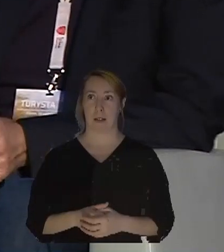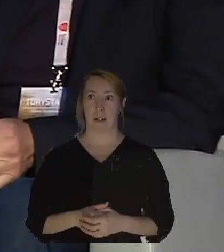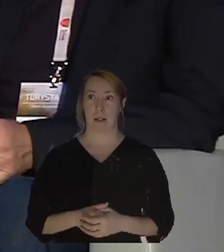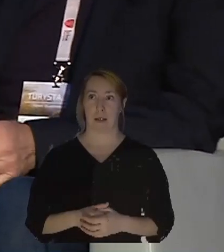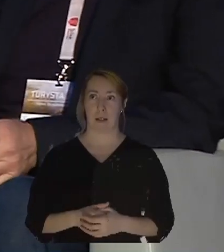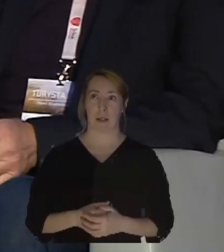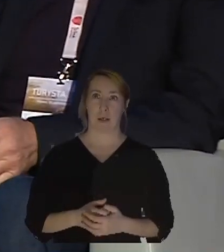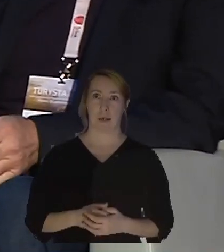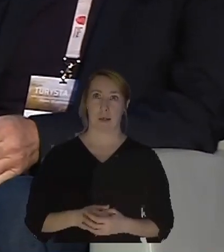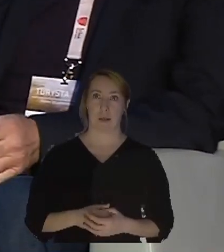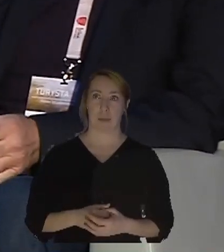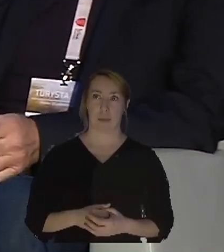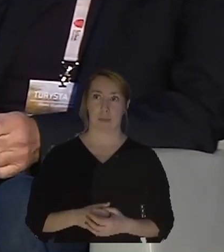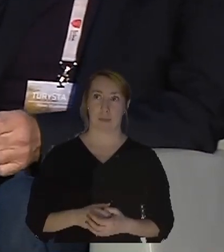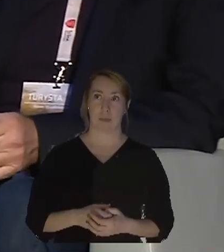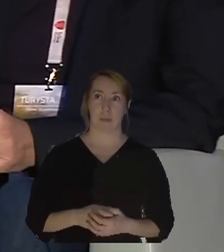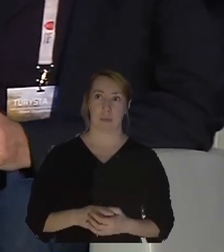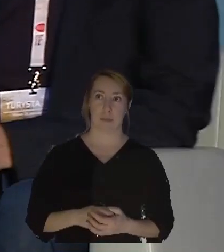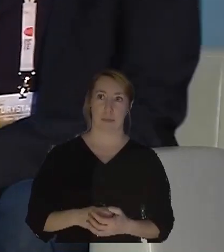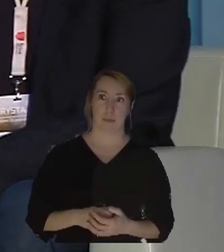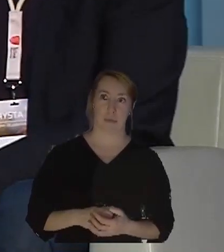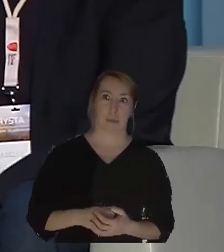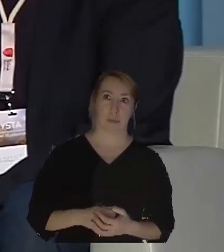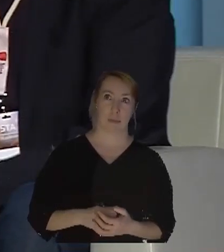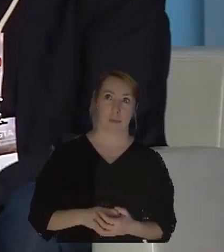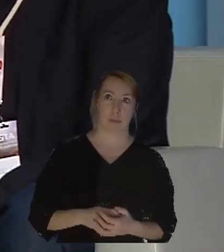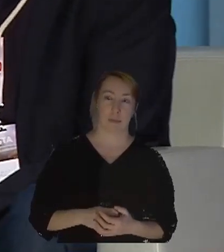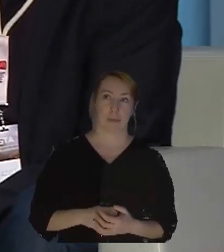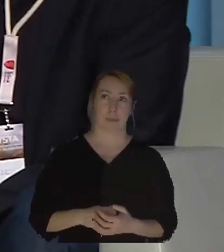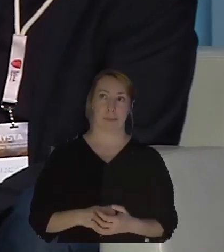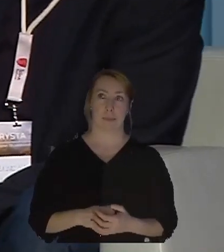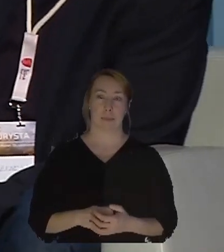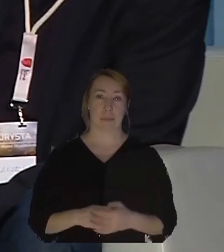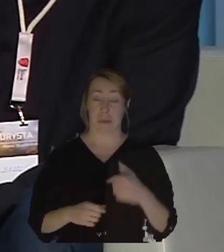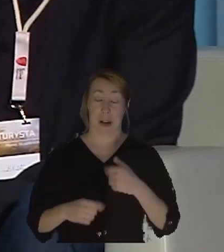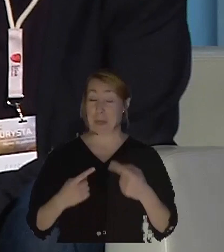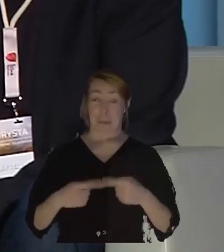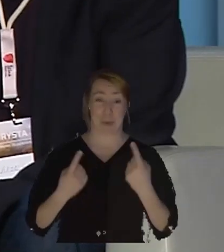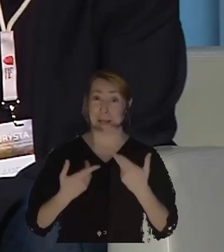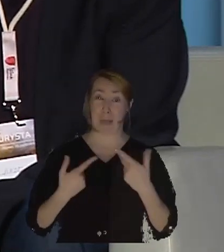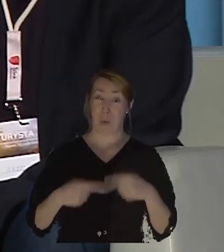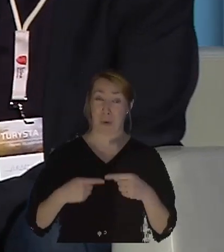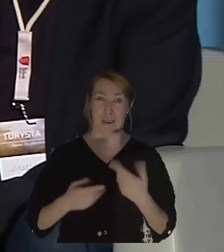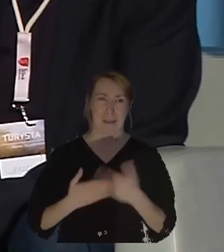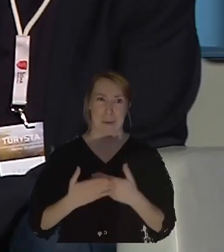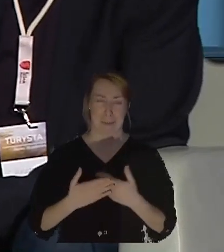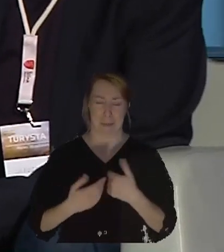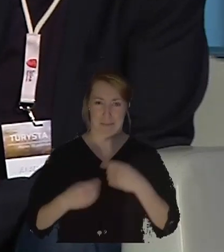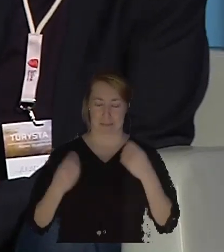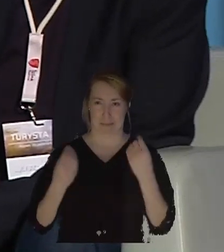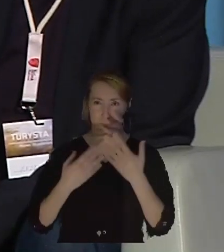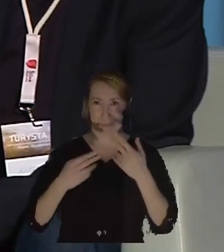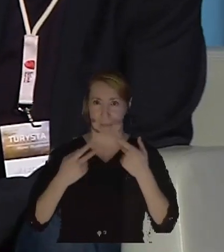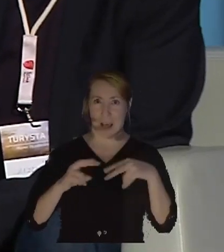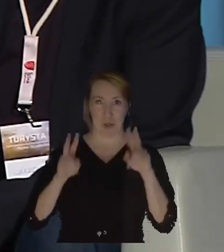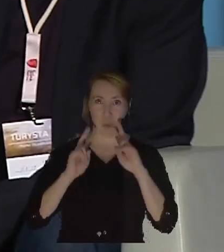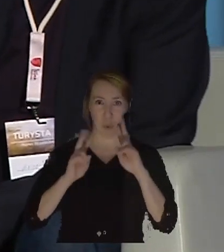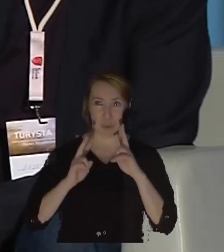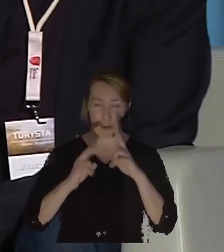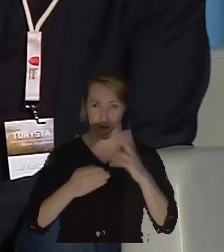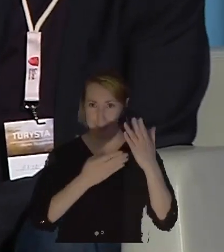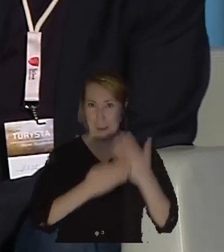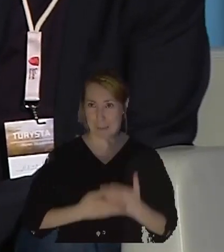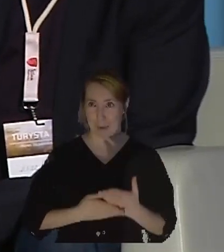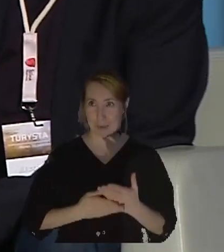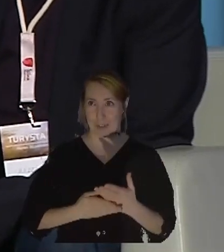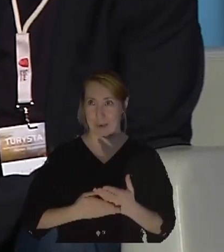Czasami sprzęga. Sprzężenie, tak, totalne. Nieprzekonany, bo to było dla mnie wielką niespodzianką, w ogóle zaproszenie